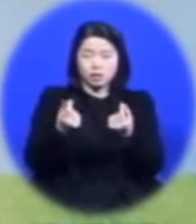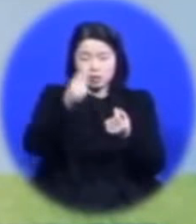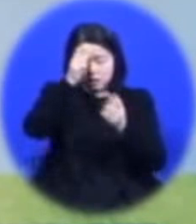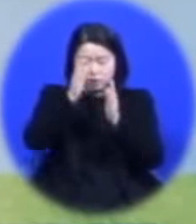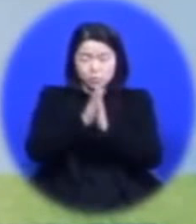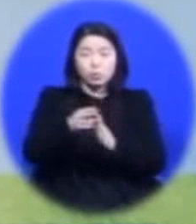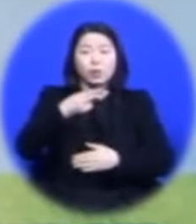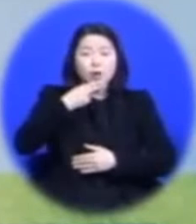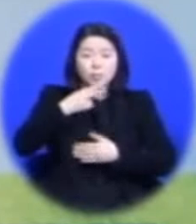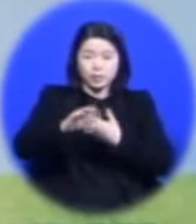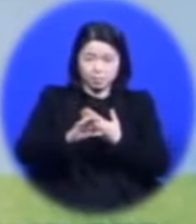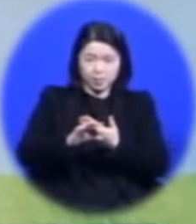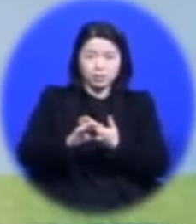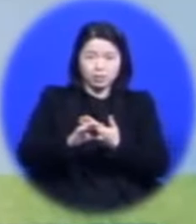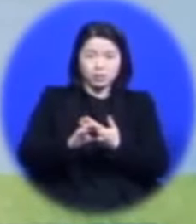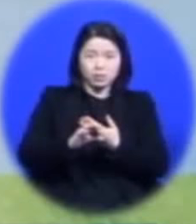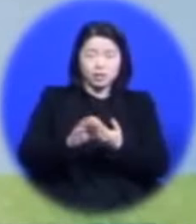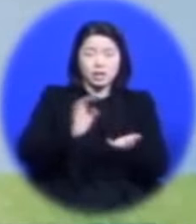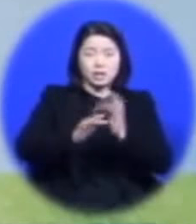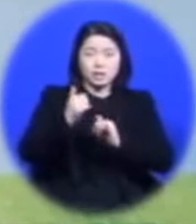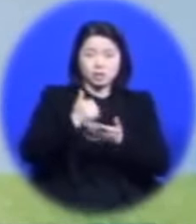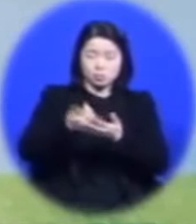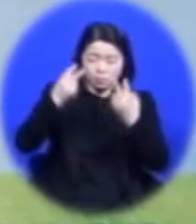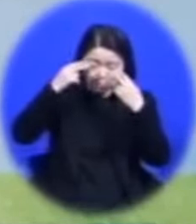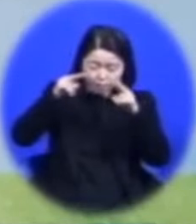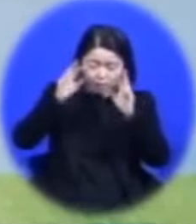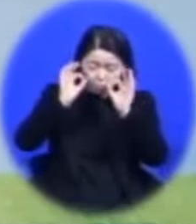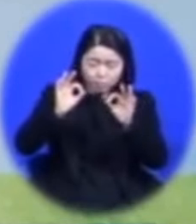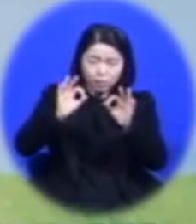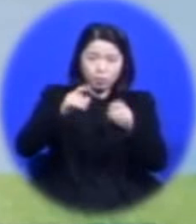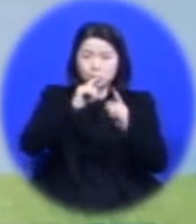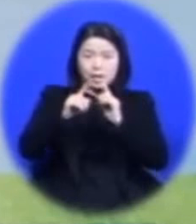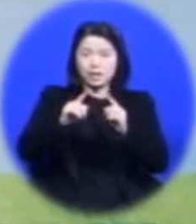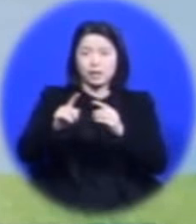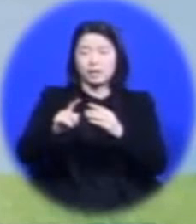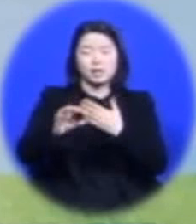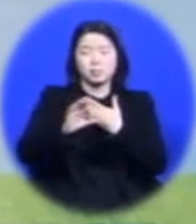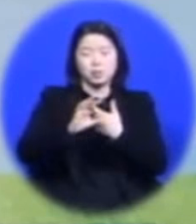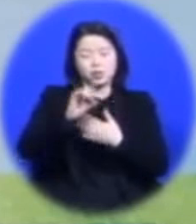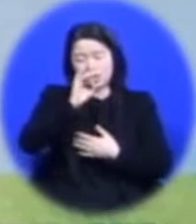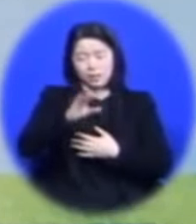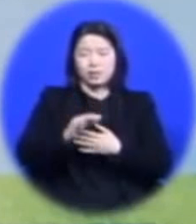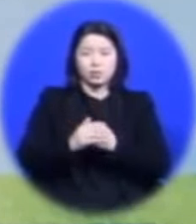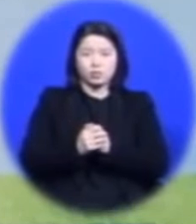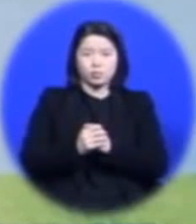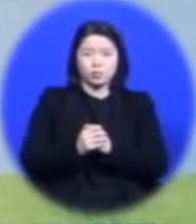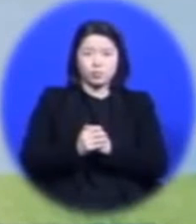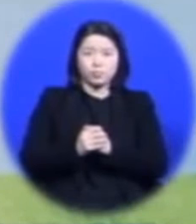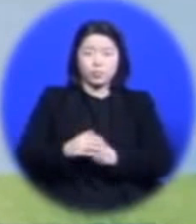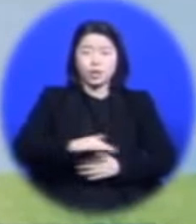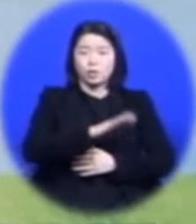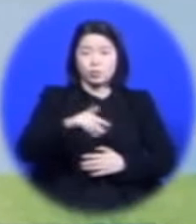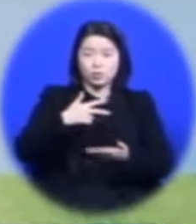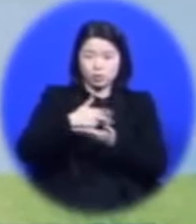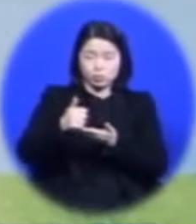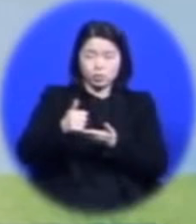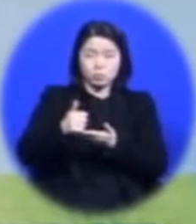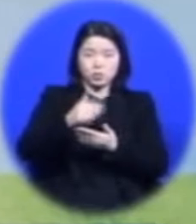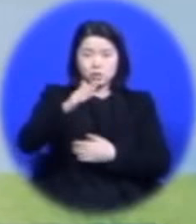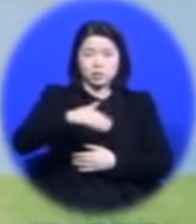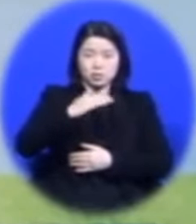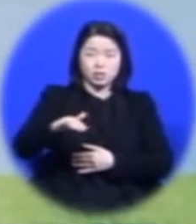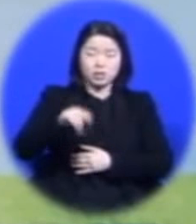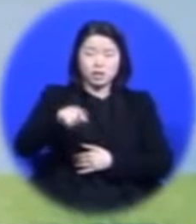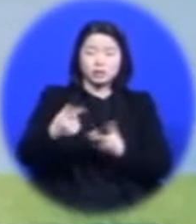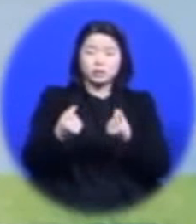안 나오면 예수님을 바라본다고 하면 안 됩니다 우리 주님은 절대로